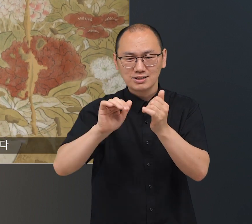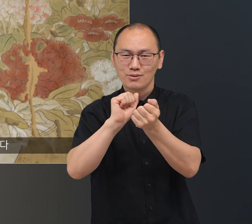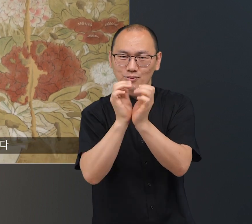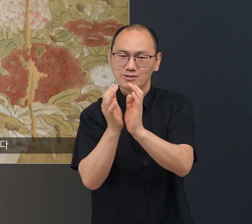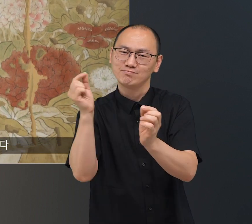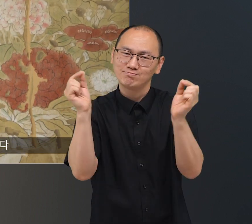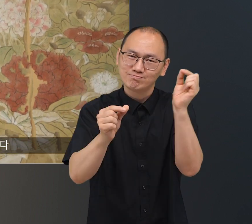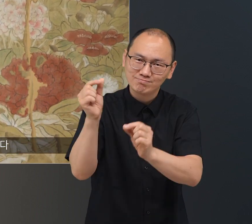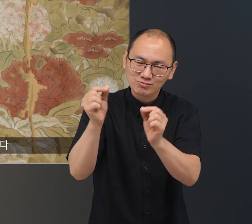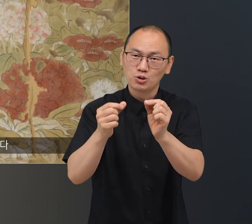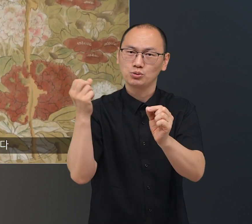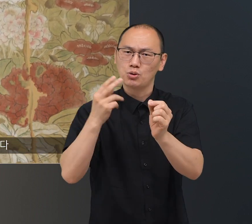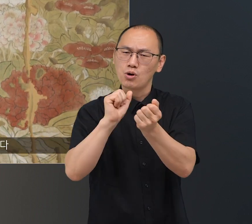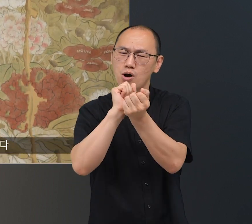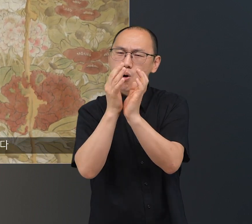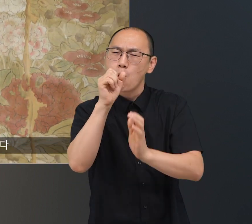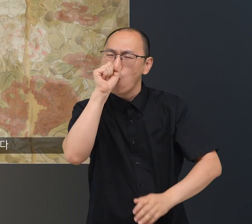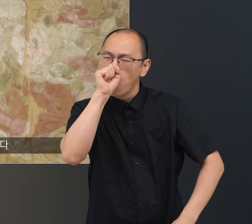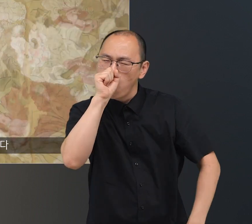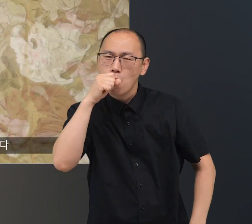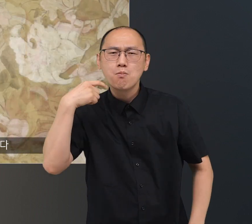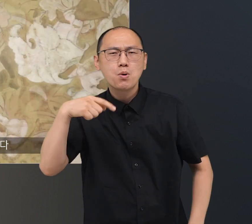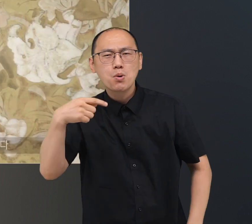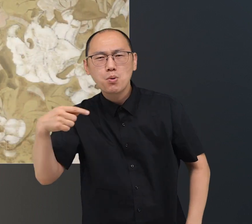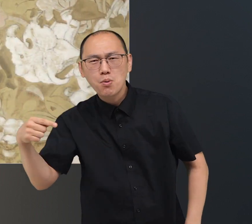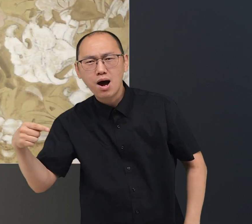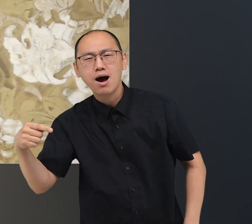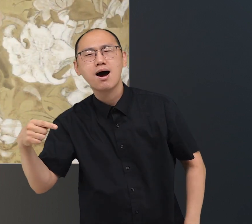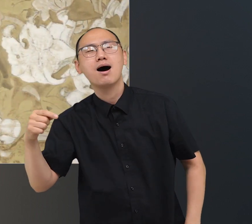대웅전 벽화 모사도도 함께 전시됩니다.